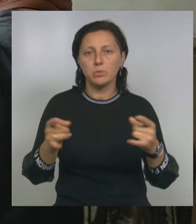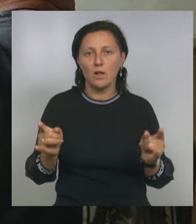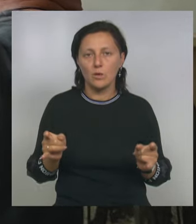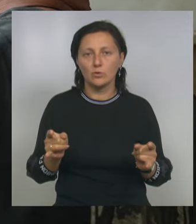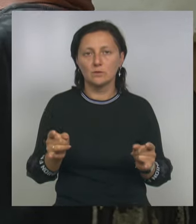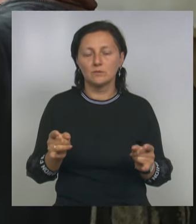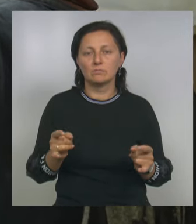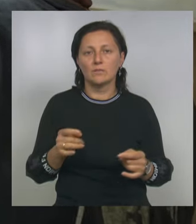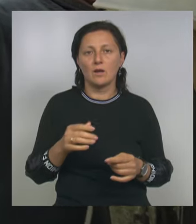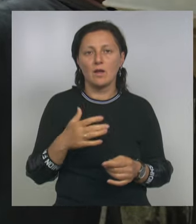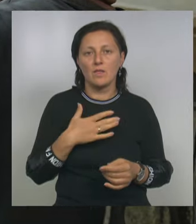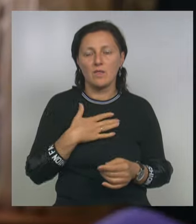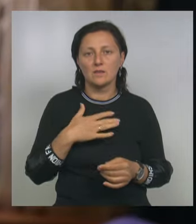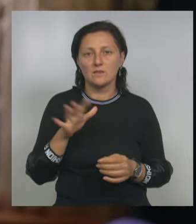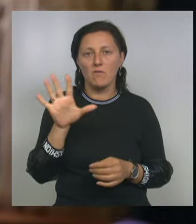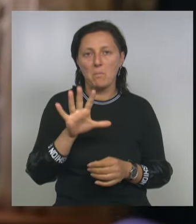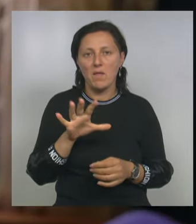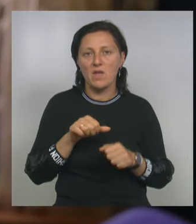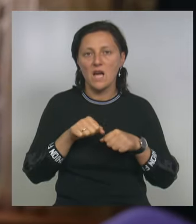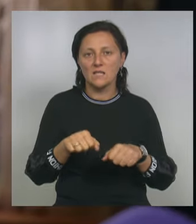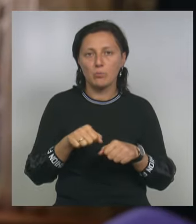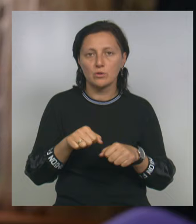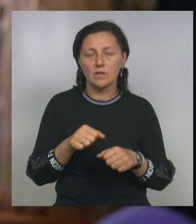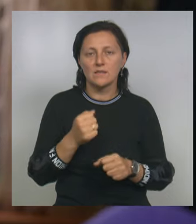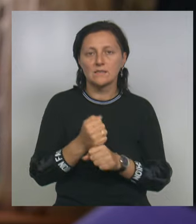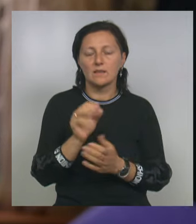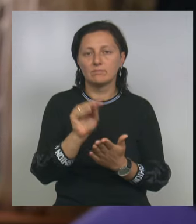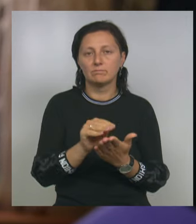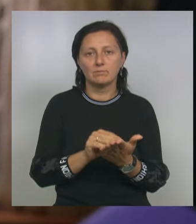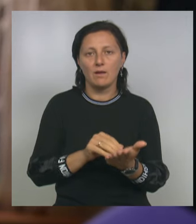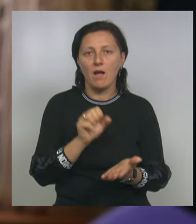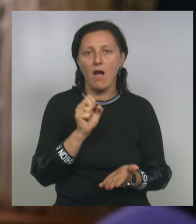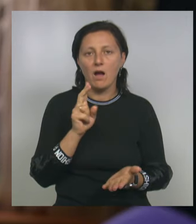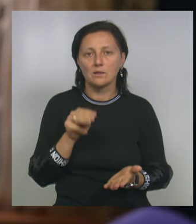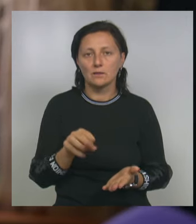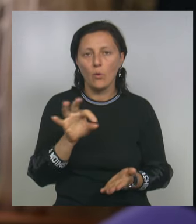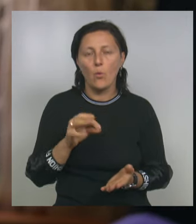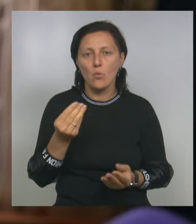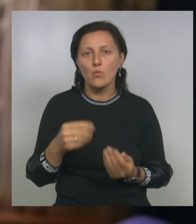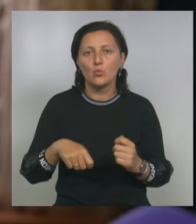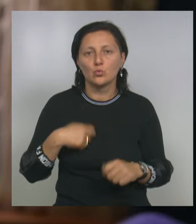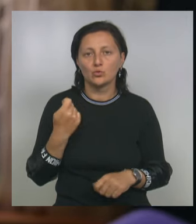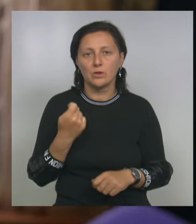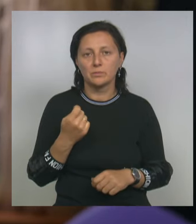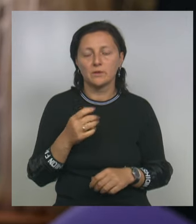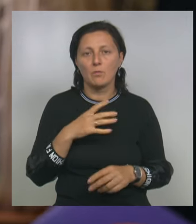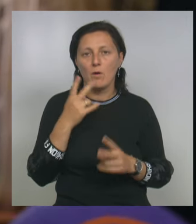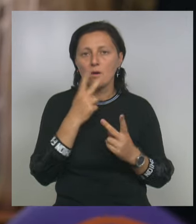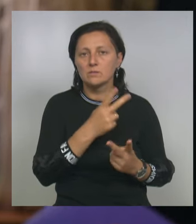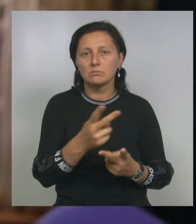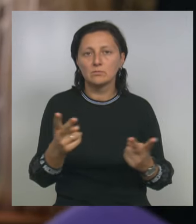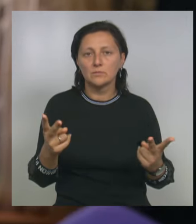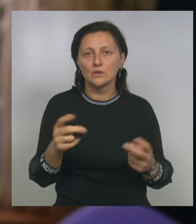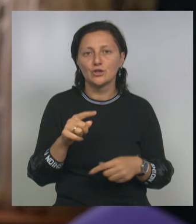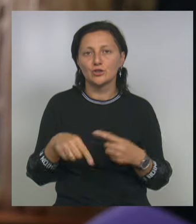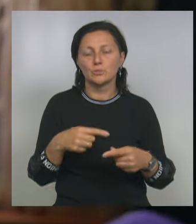5 часов нас опять разбудили, составляли акт о ущербе. Которые смотрели, а через